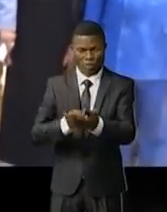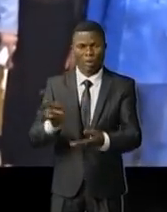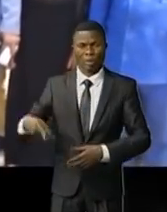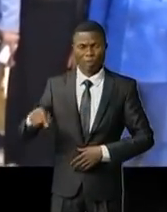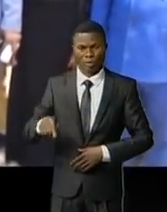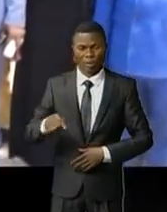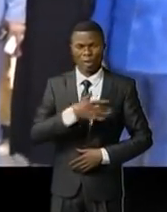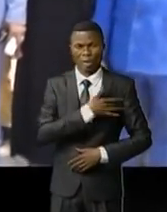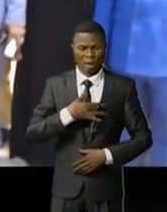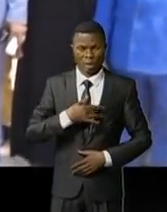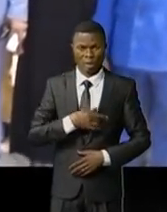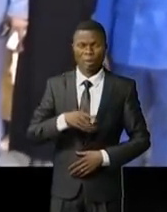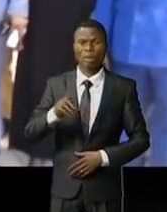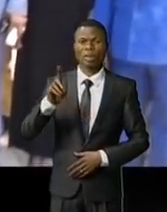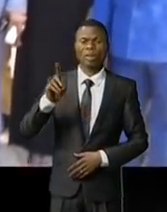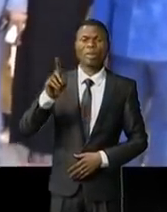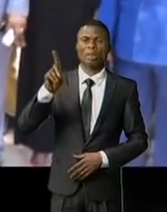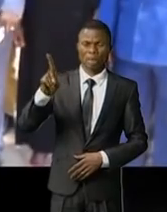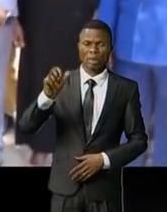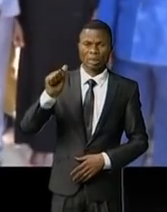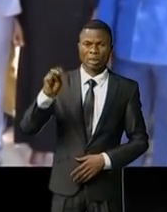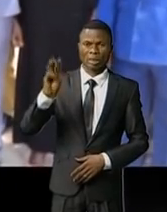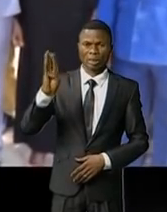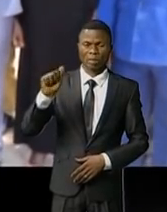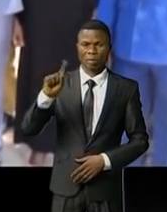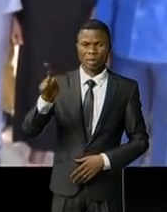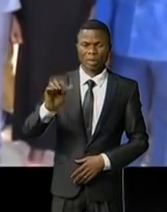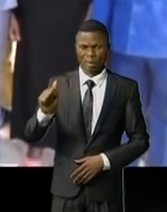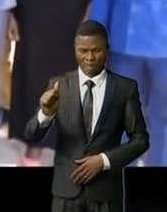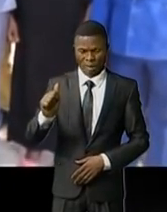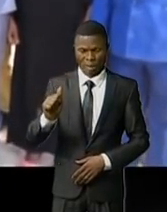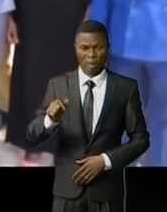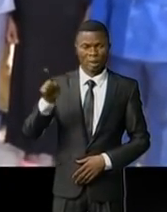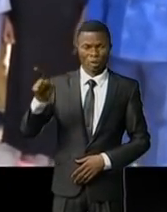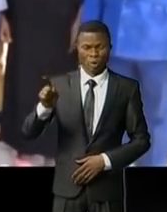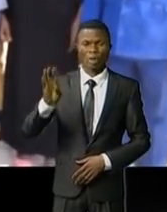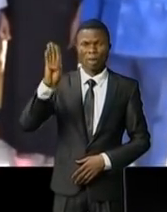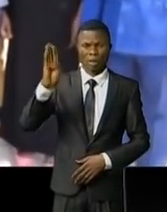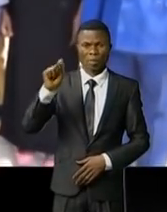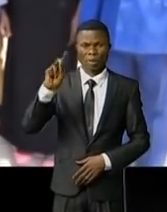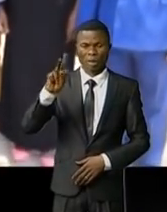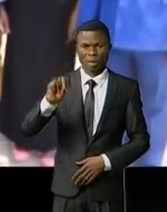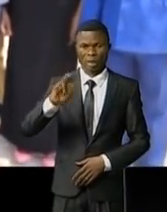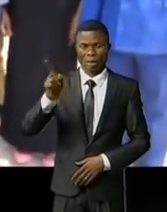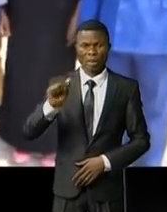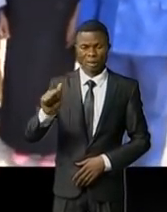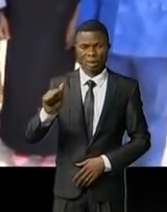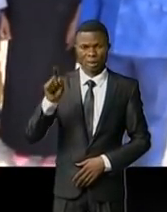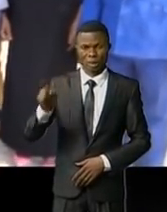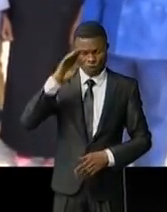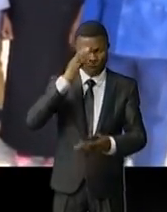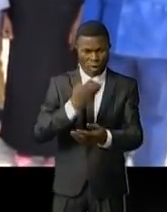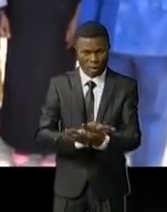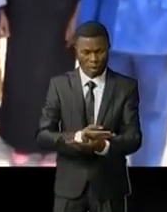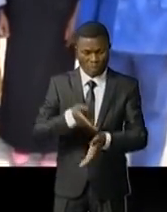la personne de Danny Banza Maloba. Tenons à confirmer que Danny Banza Maloba est bel et bien fils